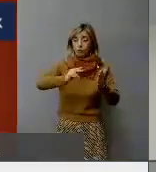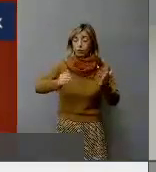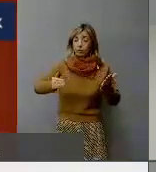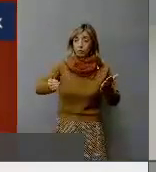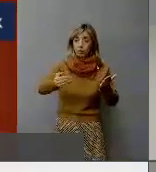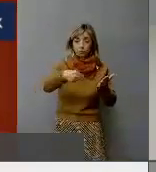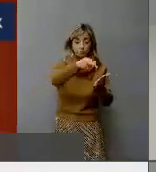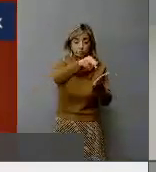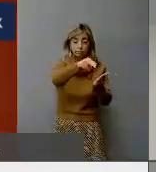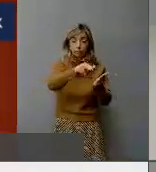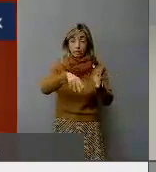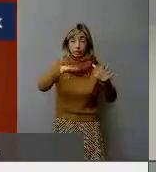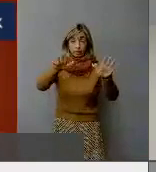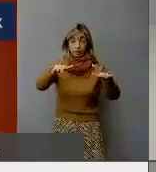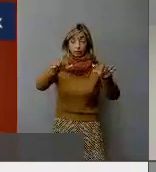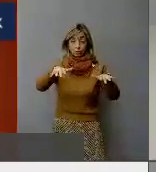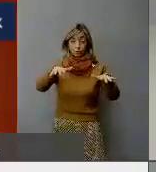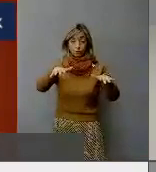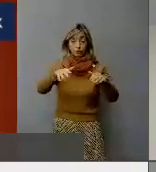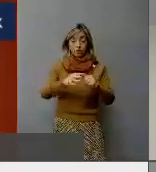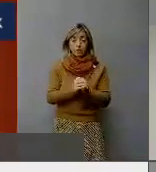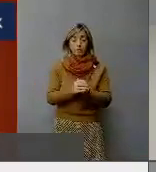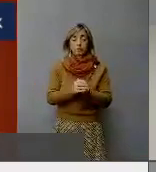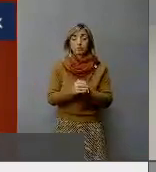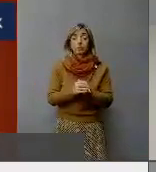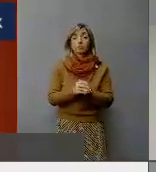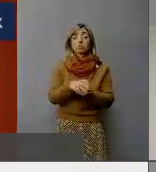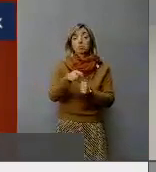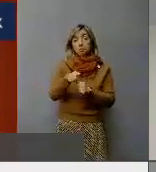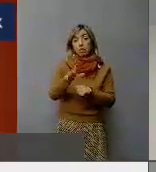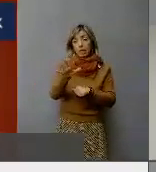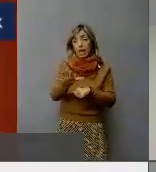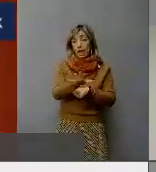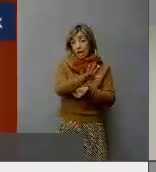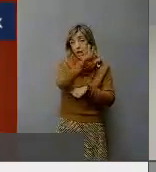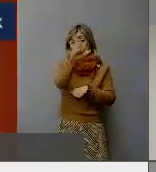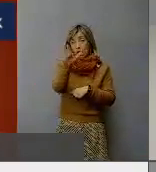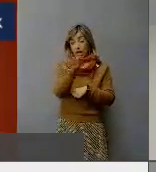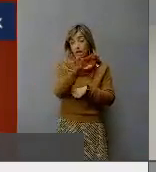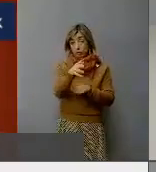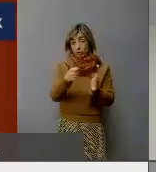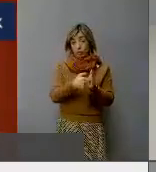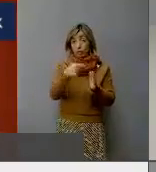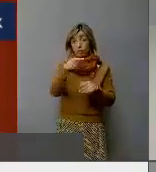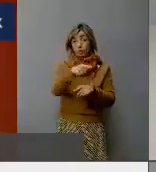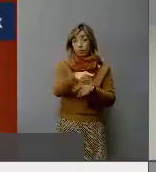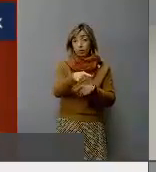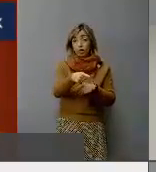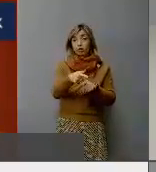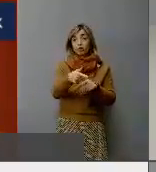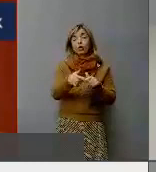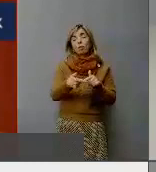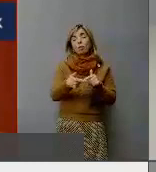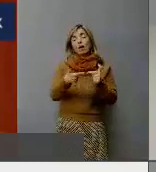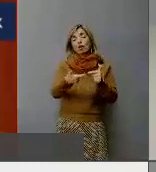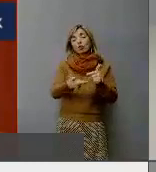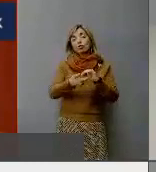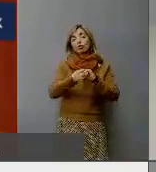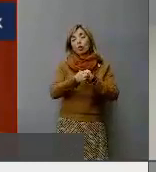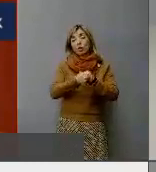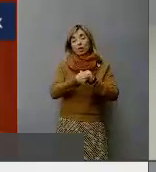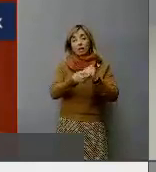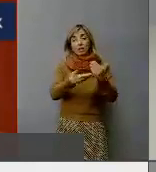un esempio eclatante di quello che è la solidarietà e quando le persone tentano di unire le forze